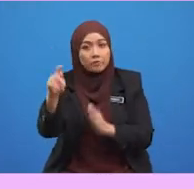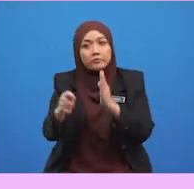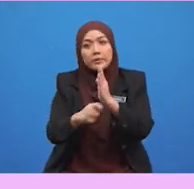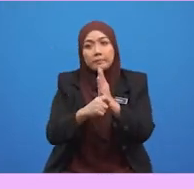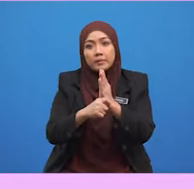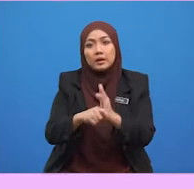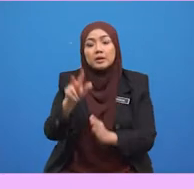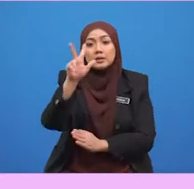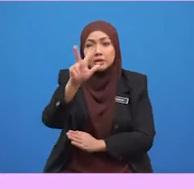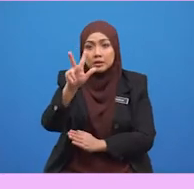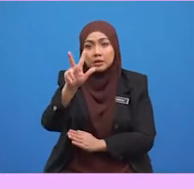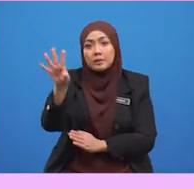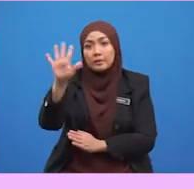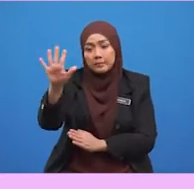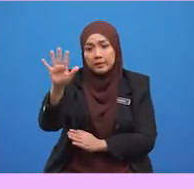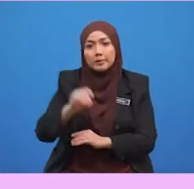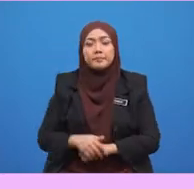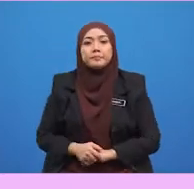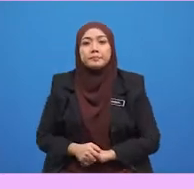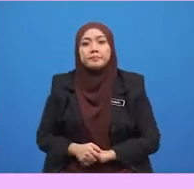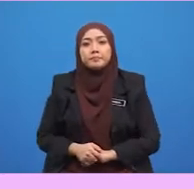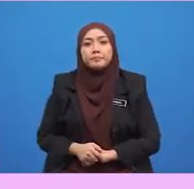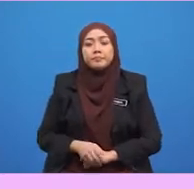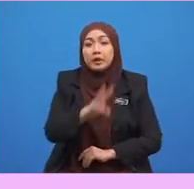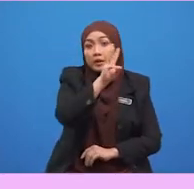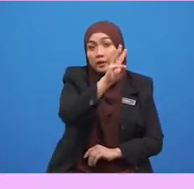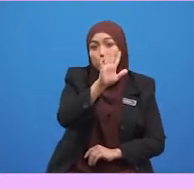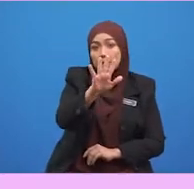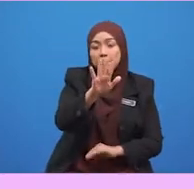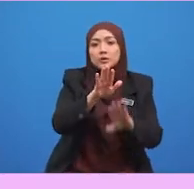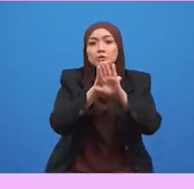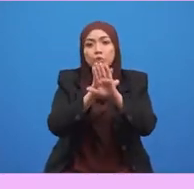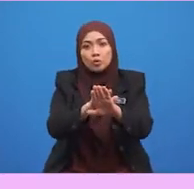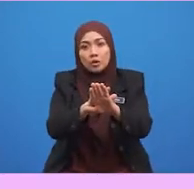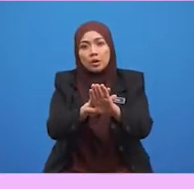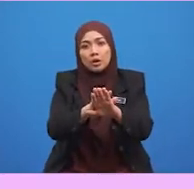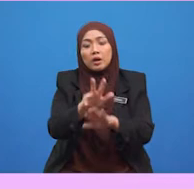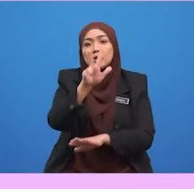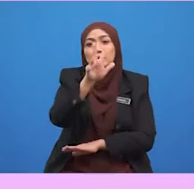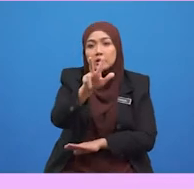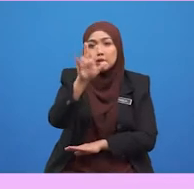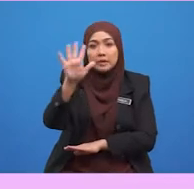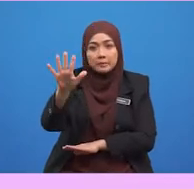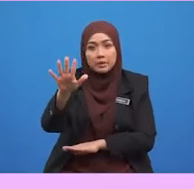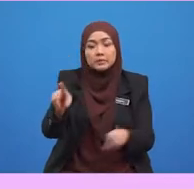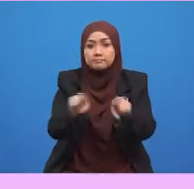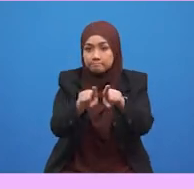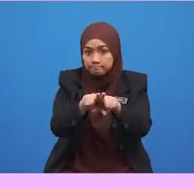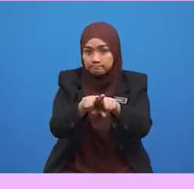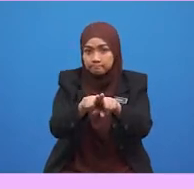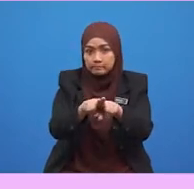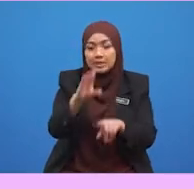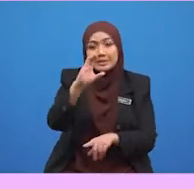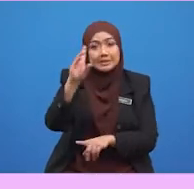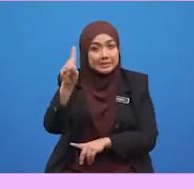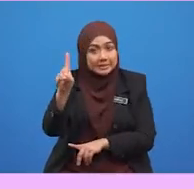EF tambah 35. 65 tolak 35 sama